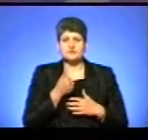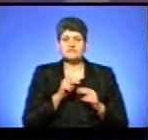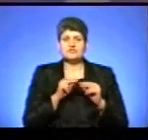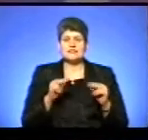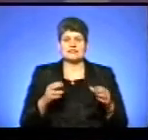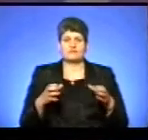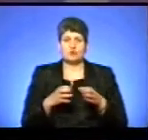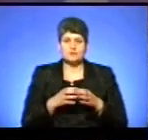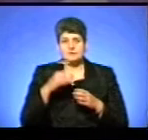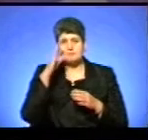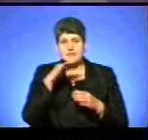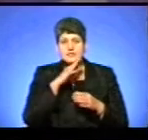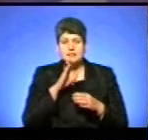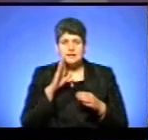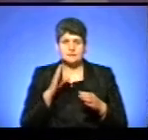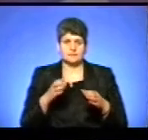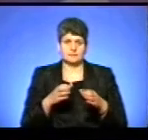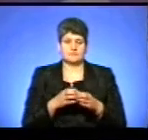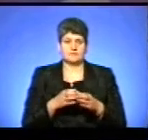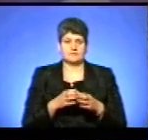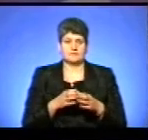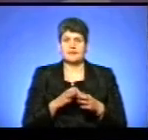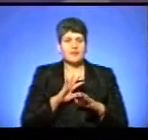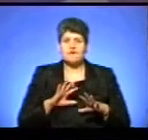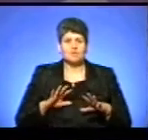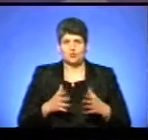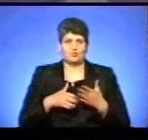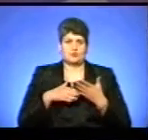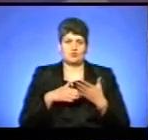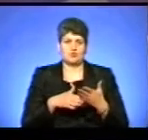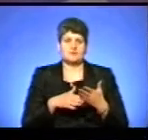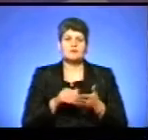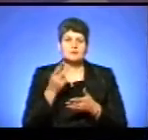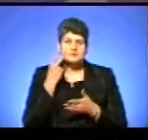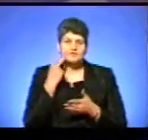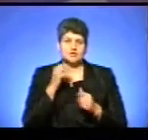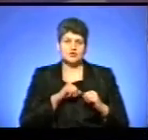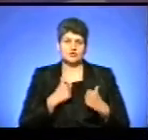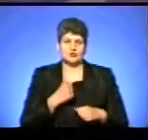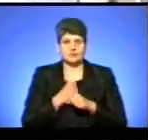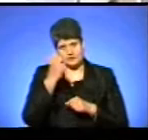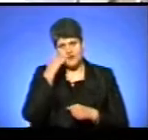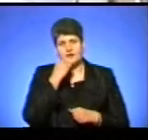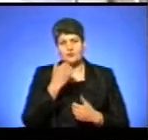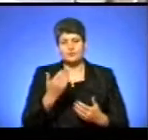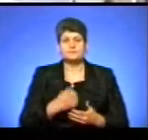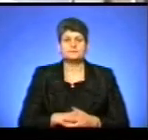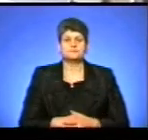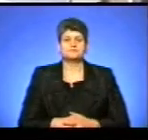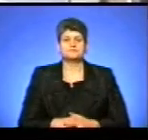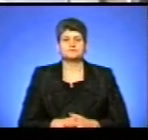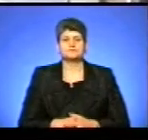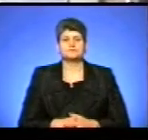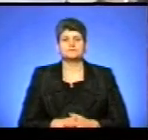вчительським колективом, з батьківським, не втомлюються допомагати і завжди щиро це роблять. Дякую. Світлана